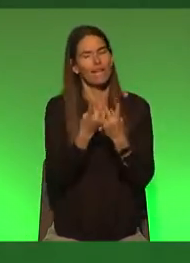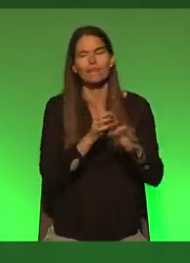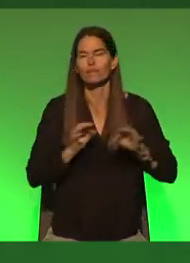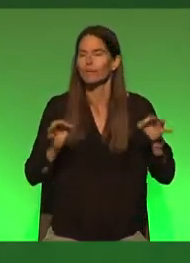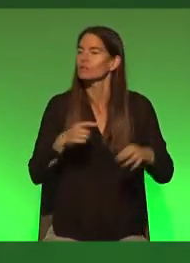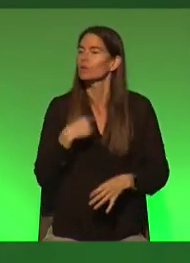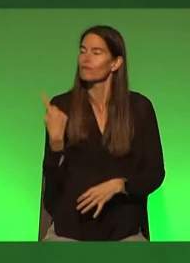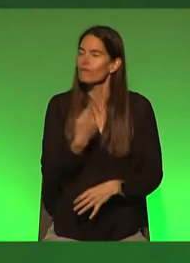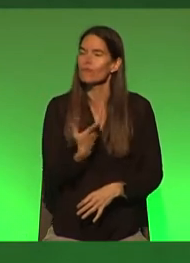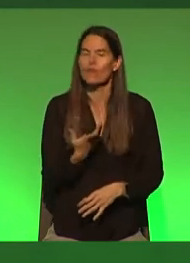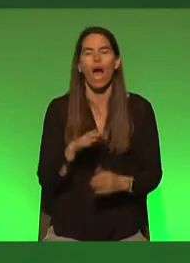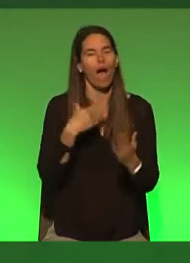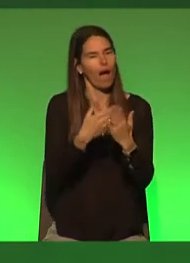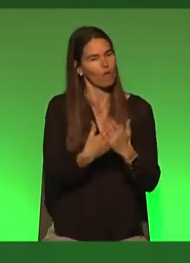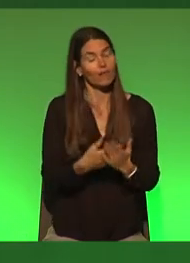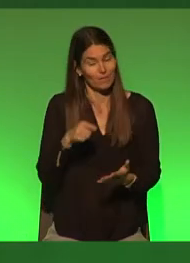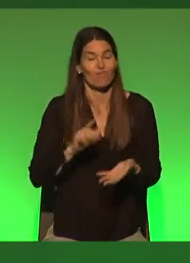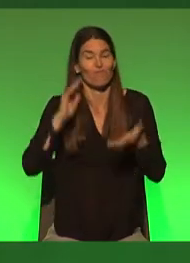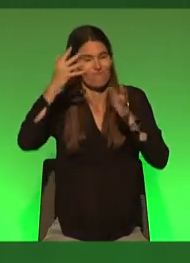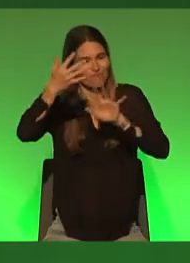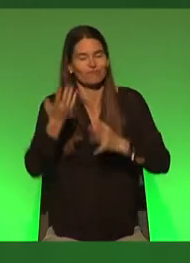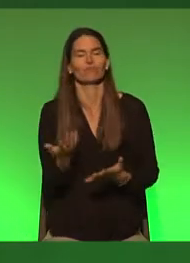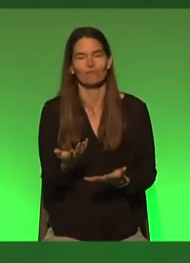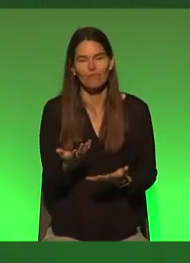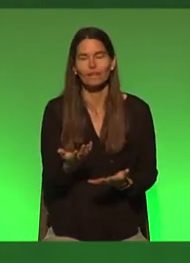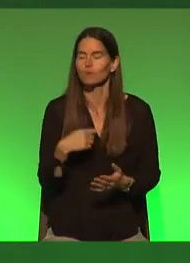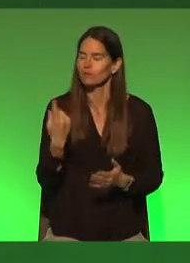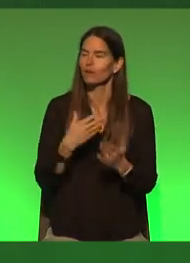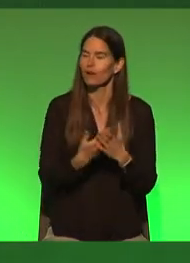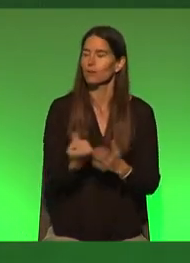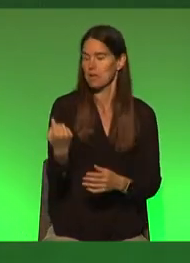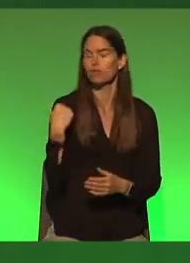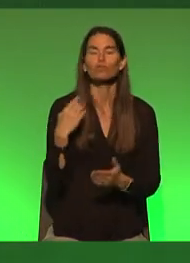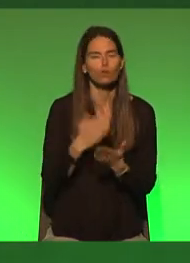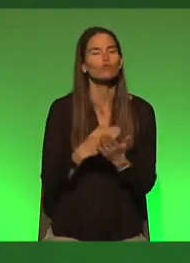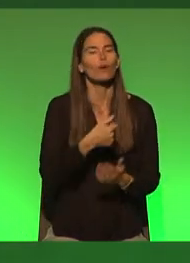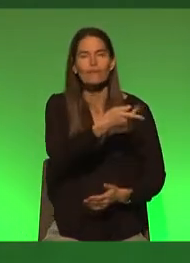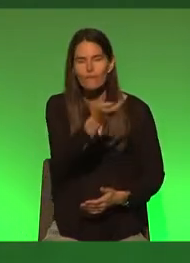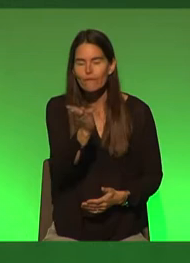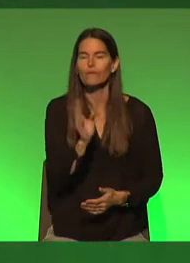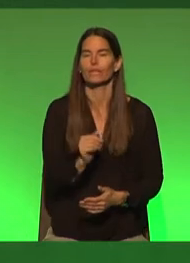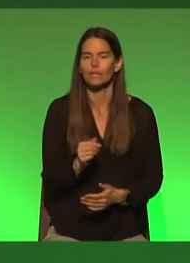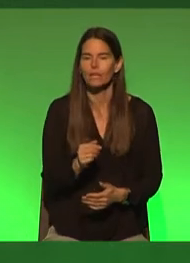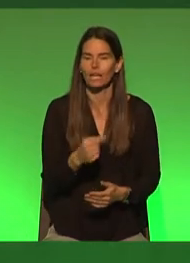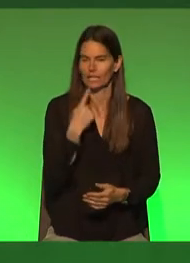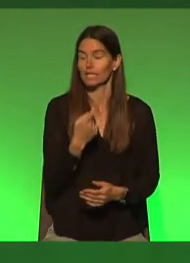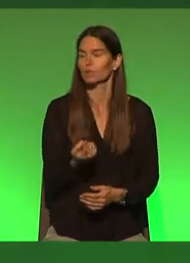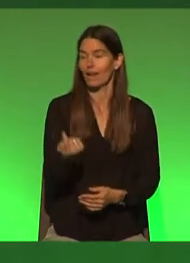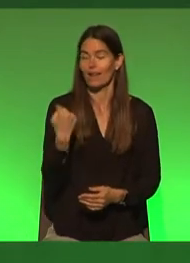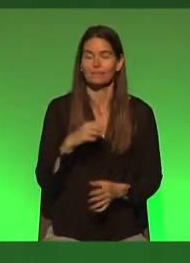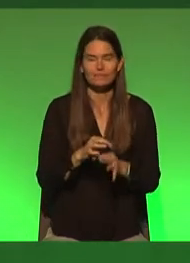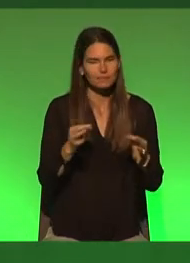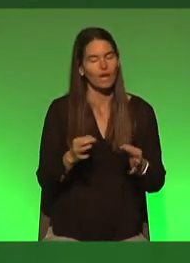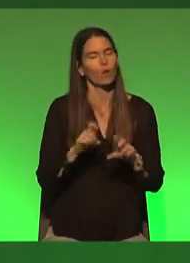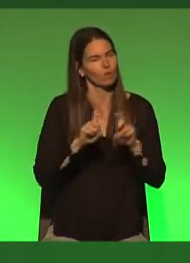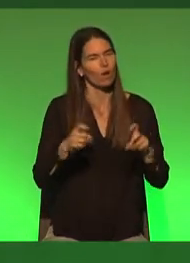Rolle als Grüner in dieser verrückten Welt. Und wie viele gestern und wie ihr, wahrscheinlich alle, habe ich mich in den letzten Tagen und